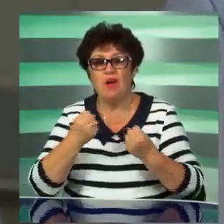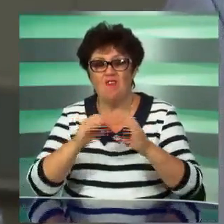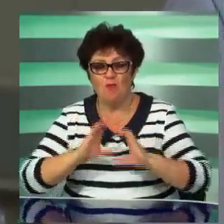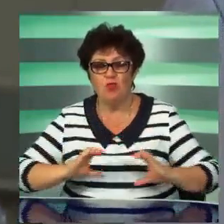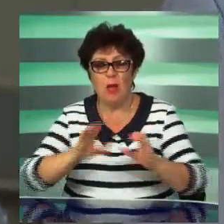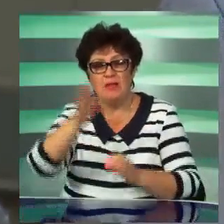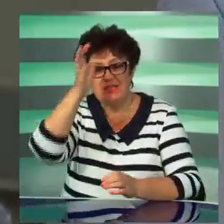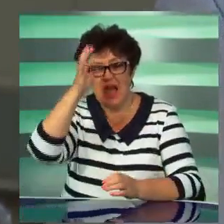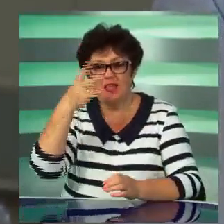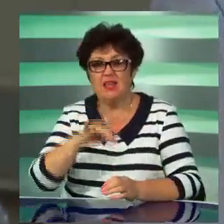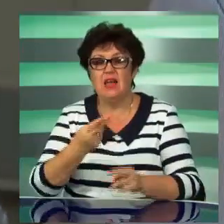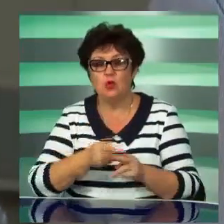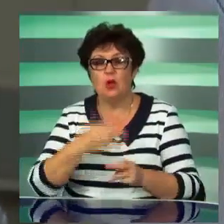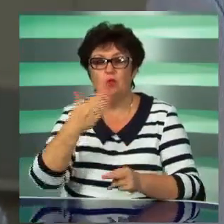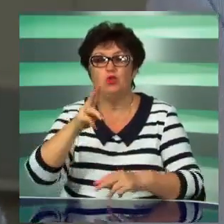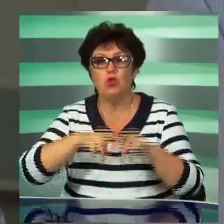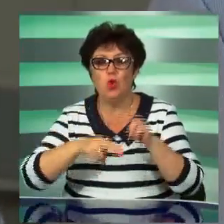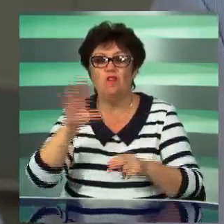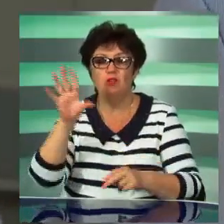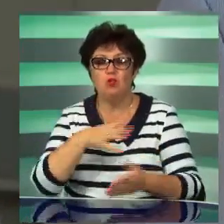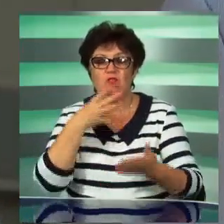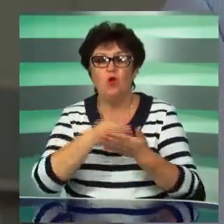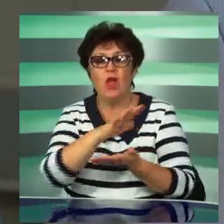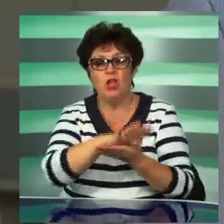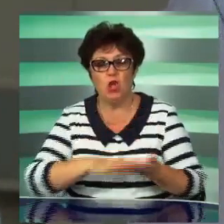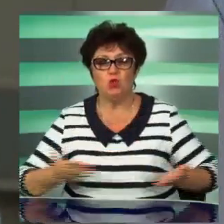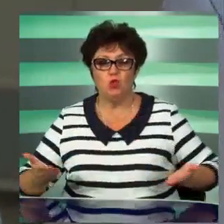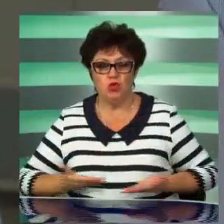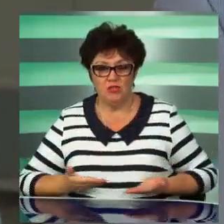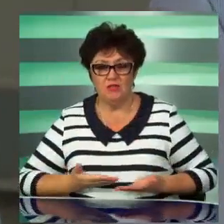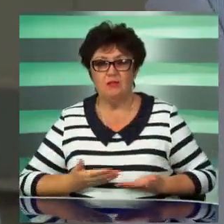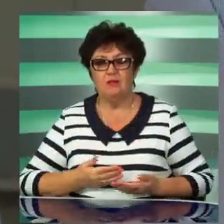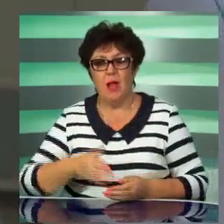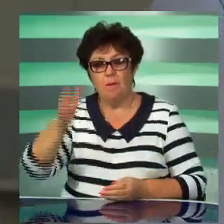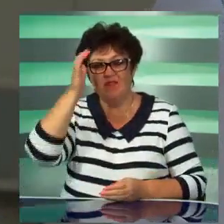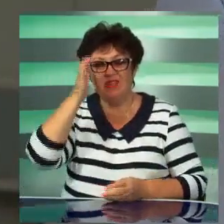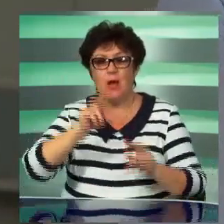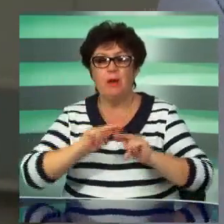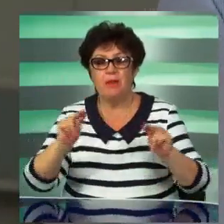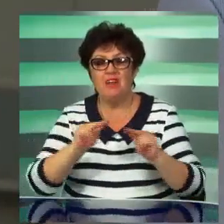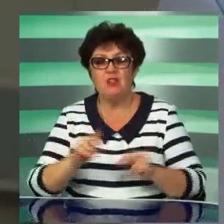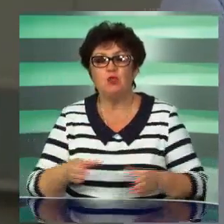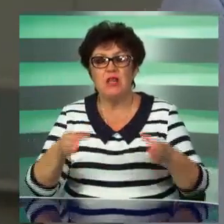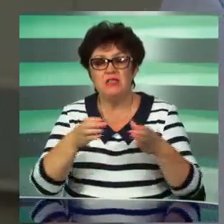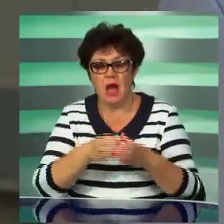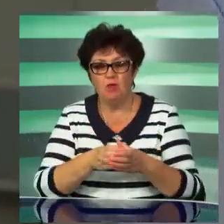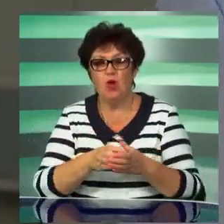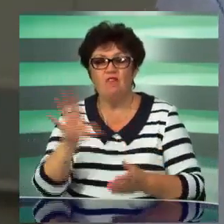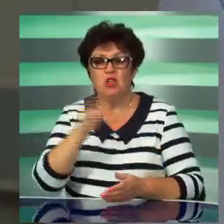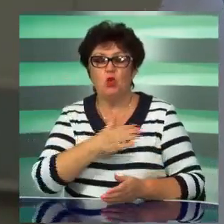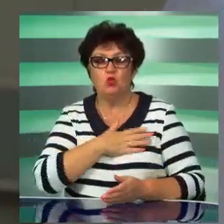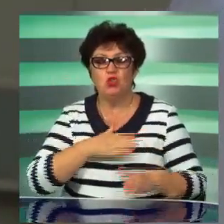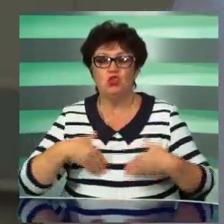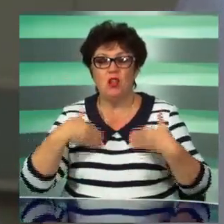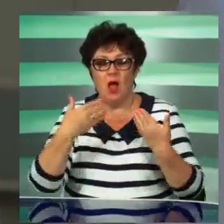знаний, на котором вы будете строить всю свою дальнейшую жизнь. Профессорско-преподавательскому составу от всей души